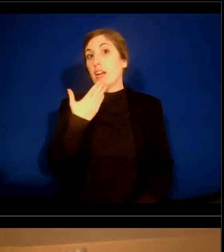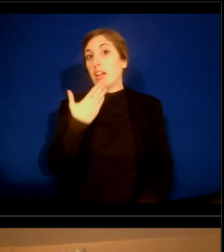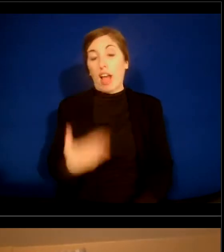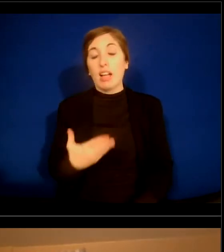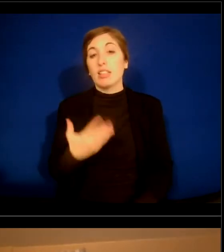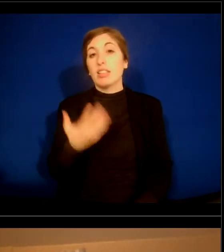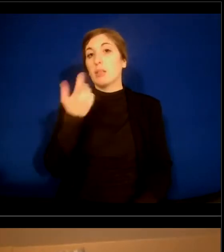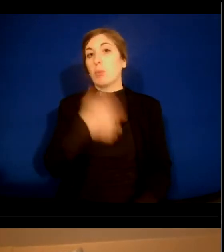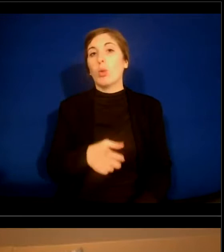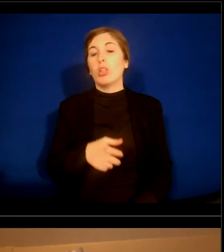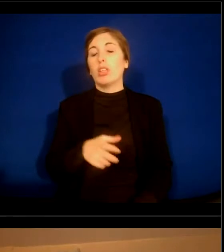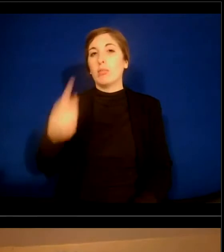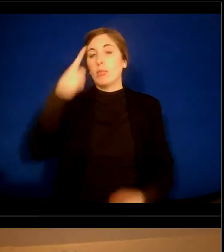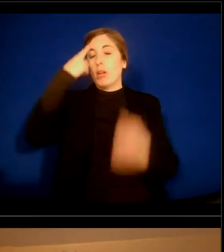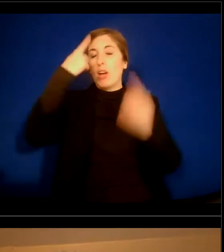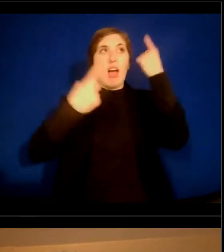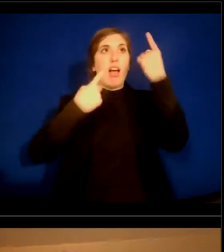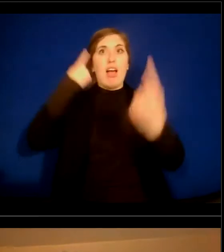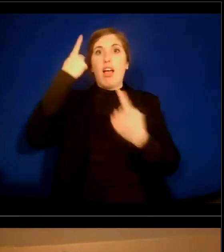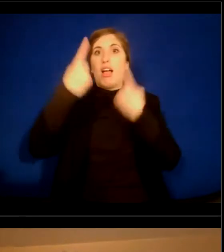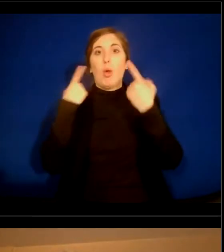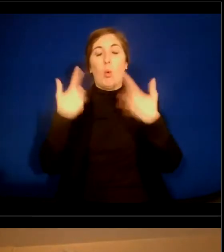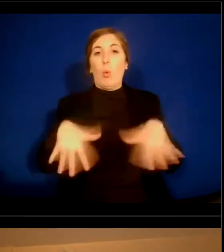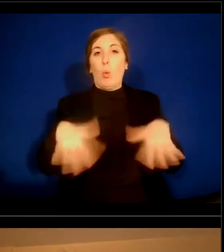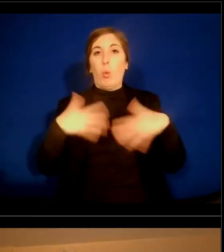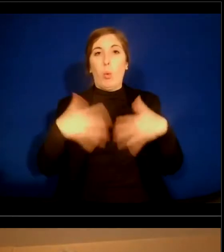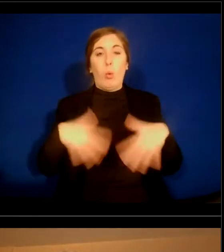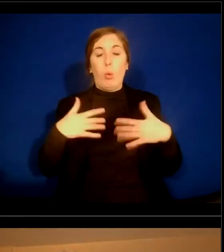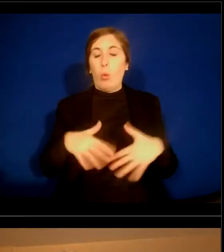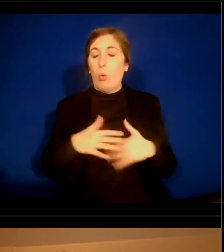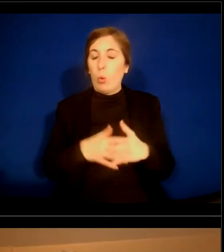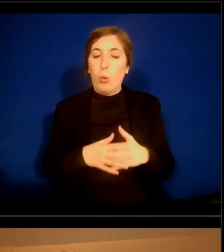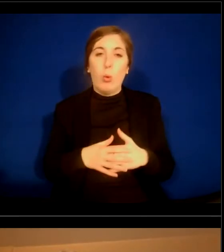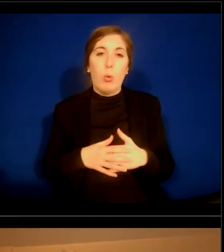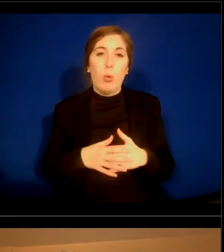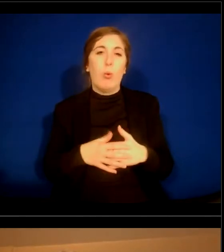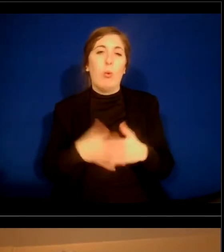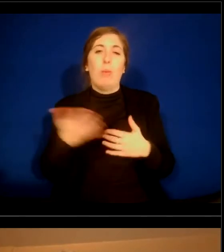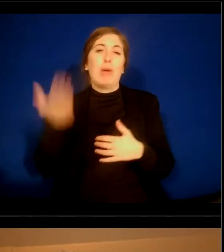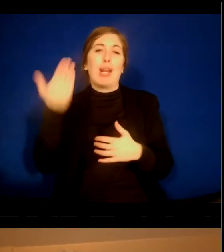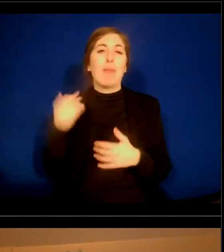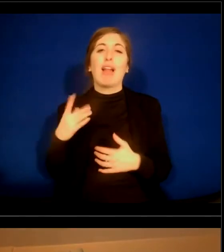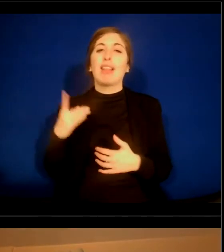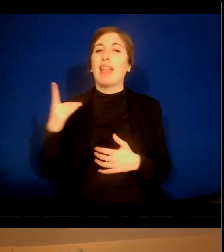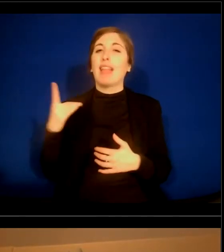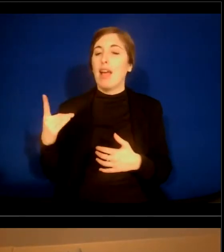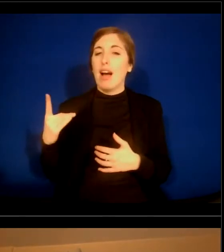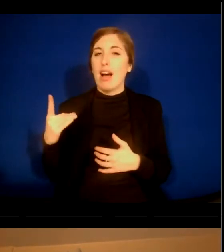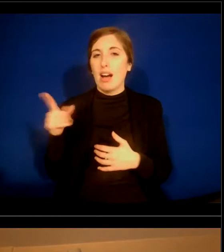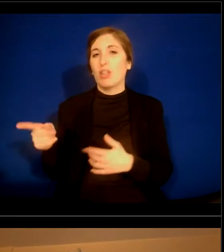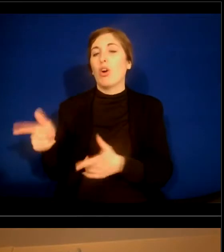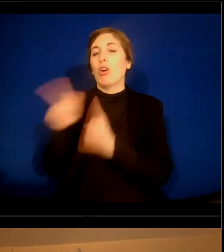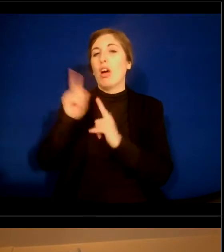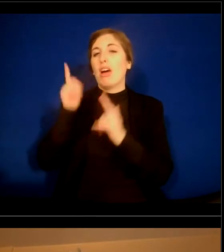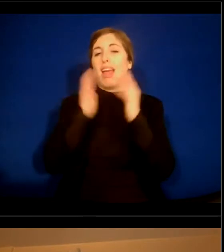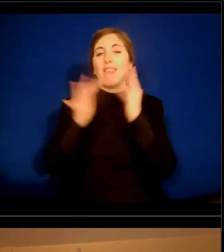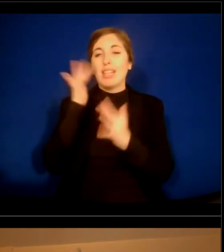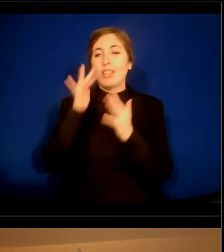tanti spunti da aggiungere un po' alle riflessioni che già aveva fatto Damiano.